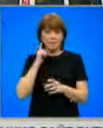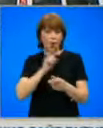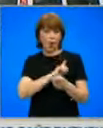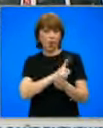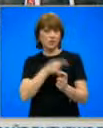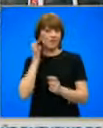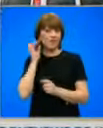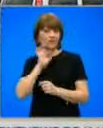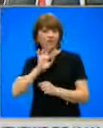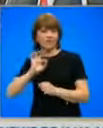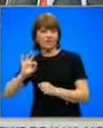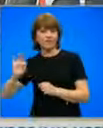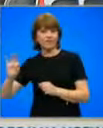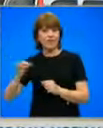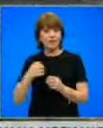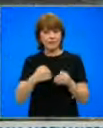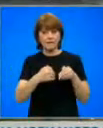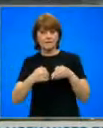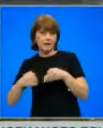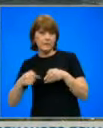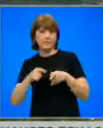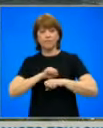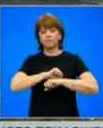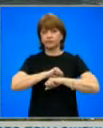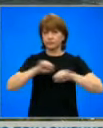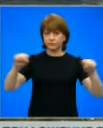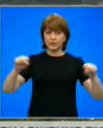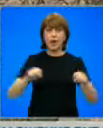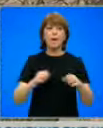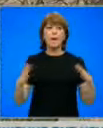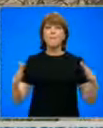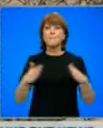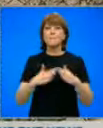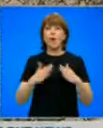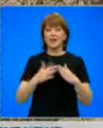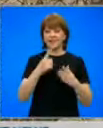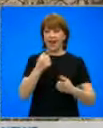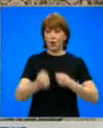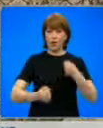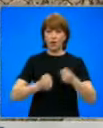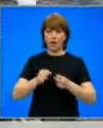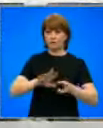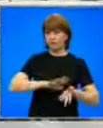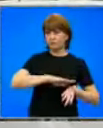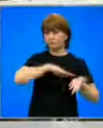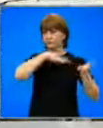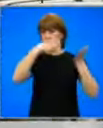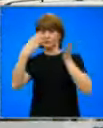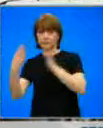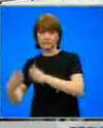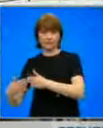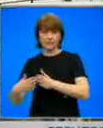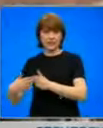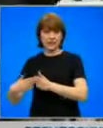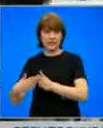разбрахме, че стане нещо, дръпнахме тук и тя тогава се взриви. От ударната вълна покрива на автомобила пада в двора на близка къща. Чупени стъкла има